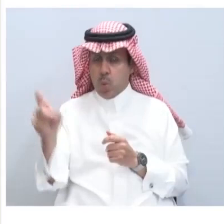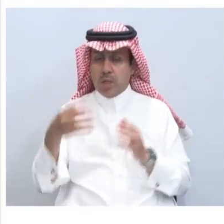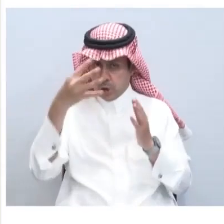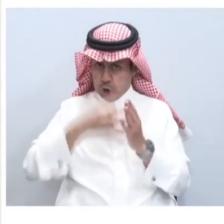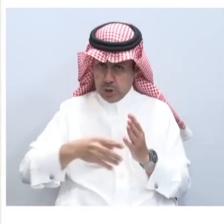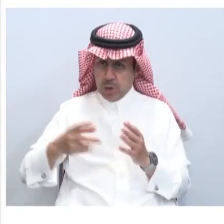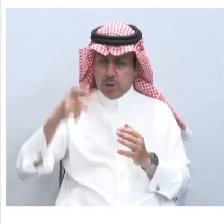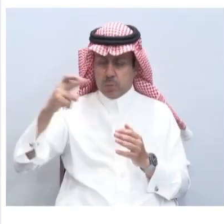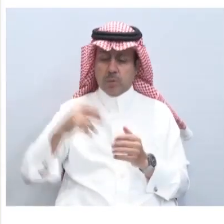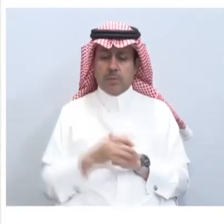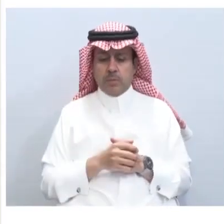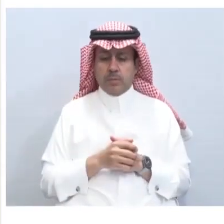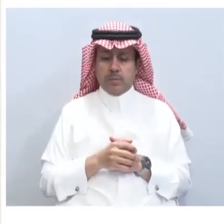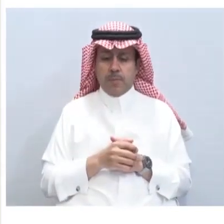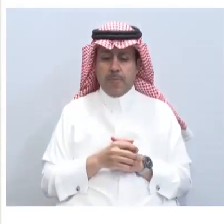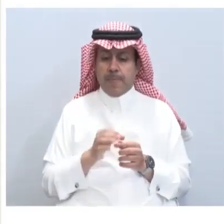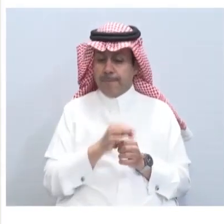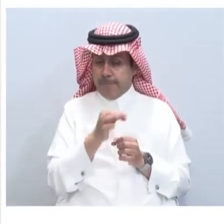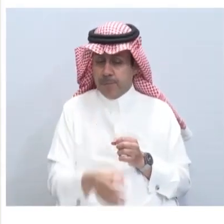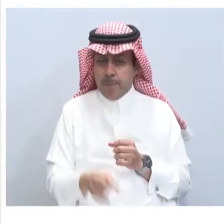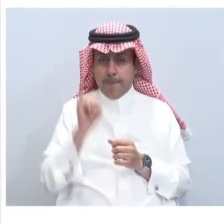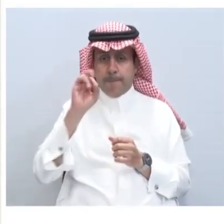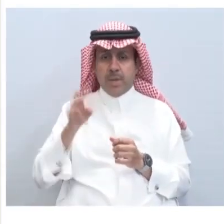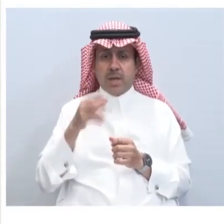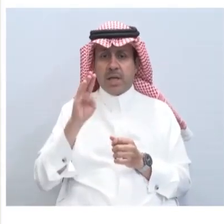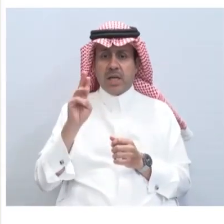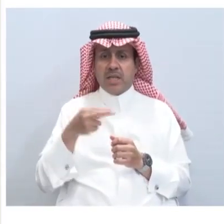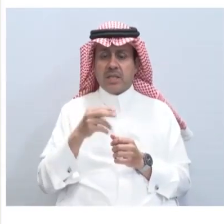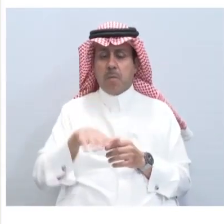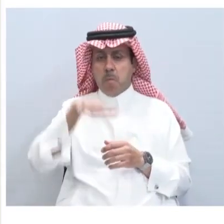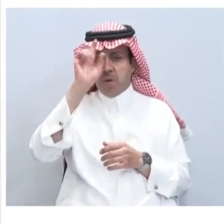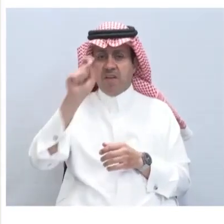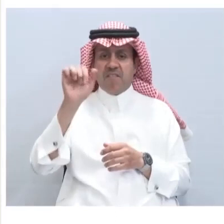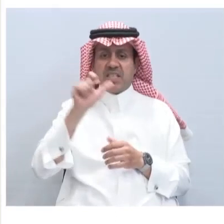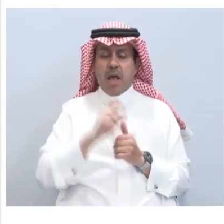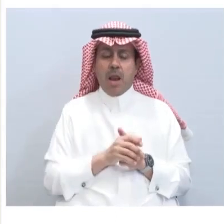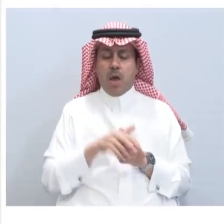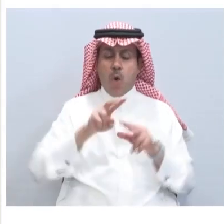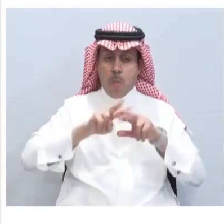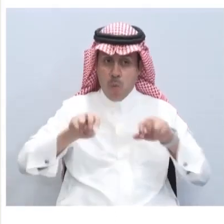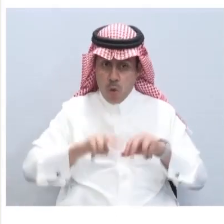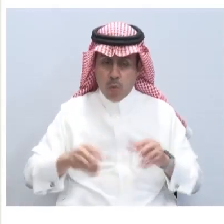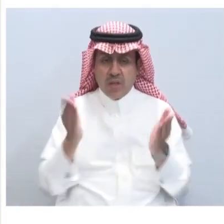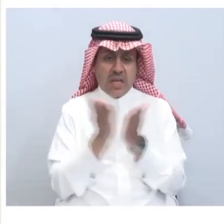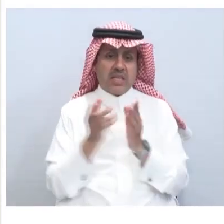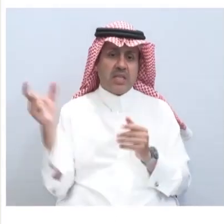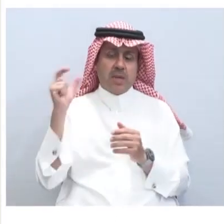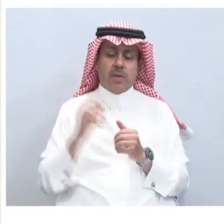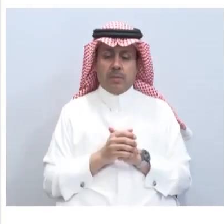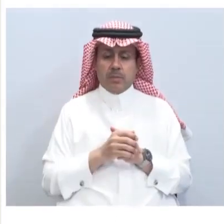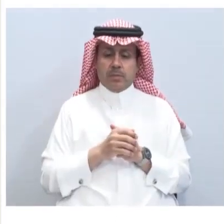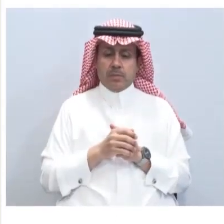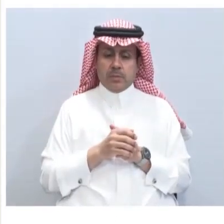ايضا هنالك موقع مركز الملك فيصل للبحوث ودراسات الاسلاميه يعني هنا وضعنا لكم بعض